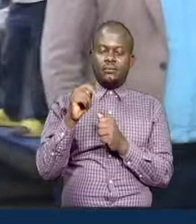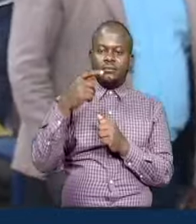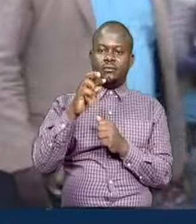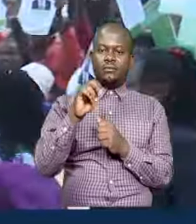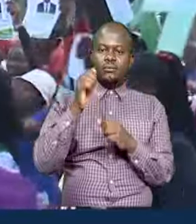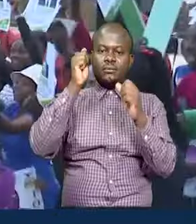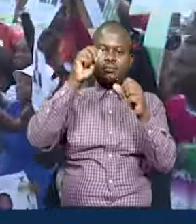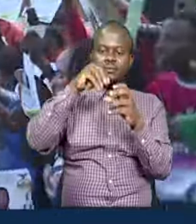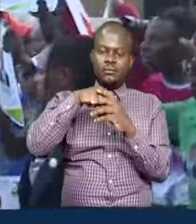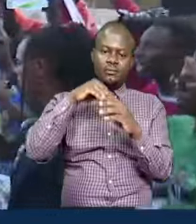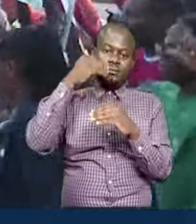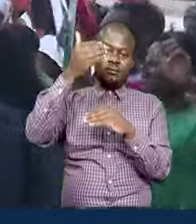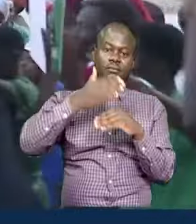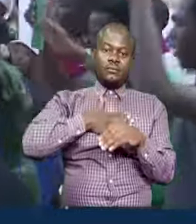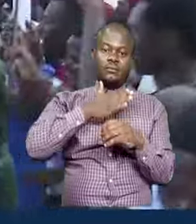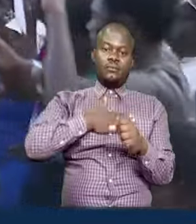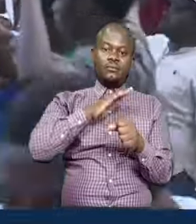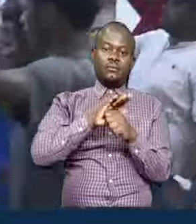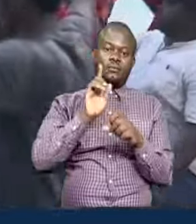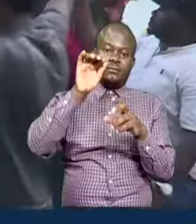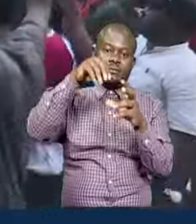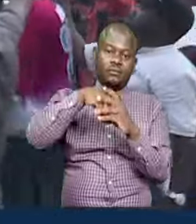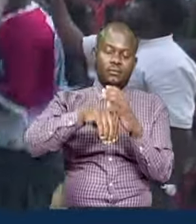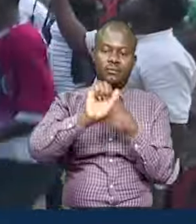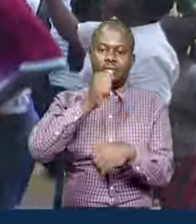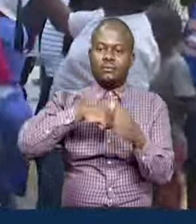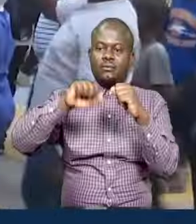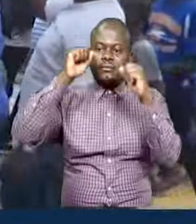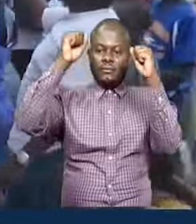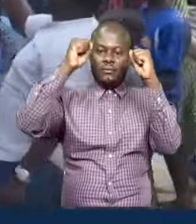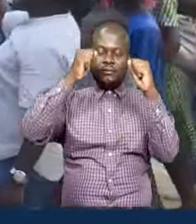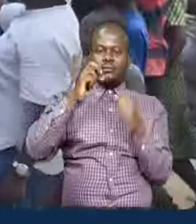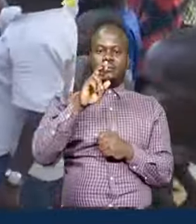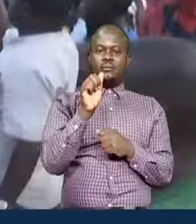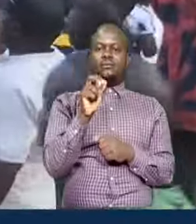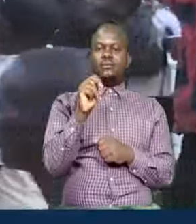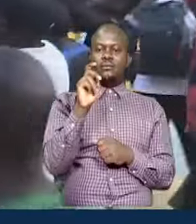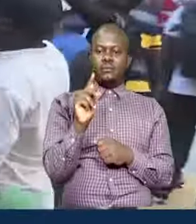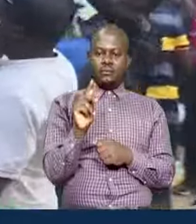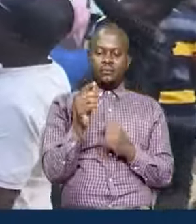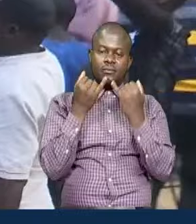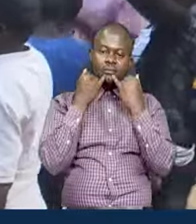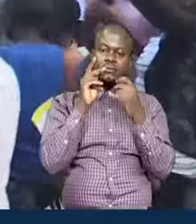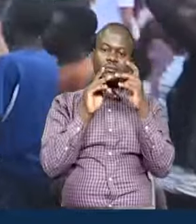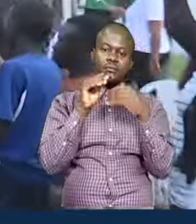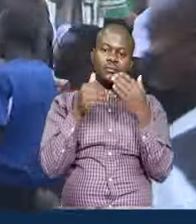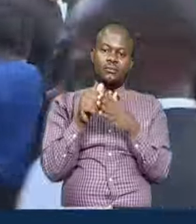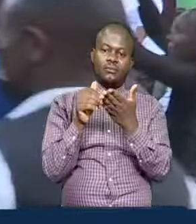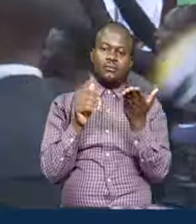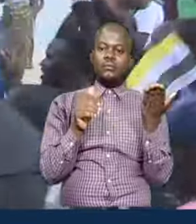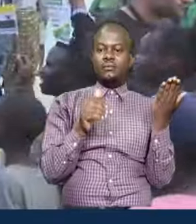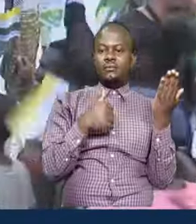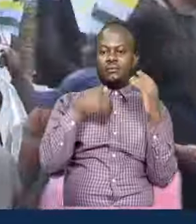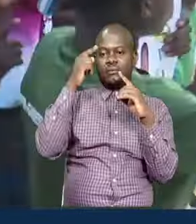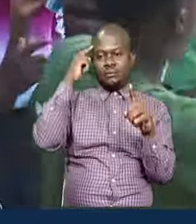ryiyamamarijemo. Nyuma yo kwishimirwa cyane n'abitabiriye ibikorwa byo kwiyamamaza, Frank Habineza yabwiye abaturage ba Nyarugenge ko bafitiye